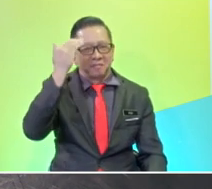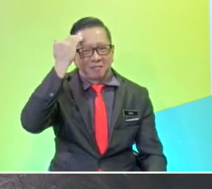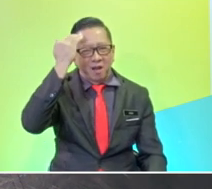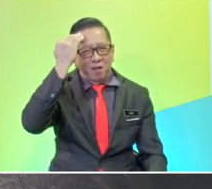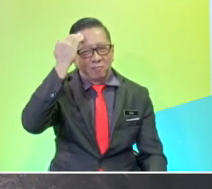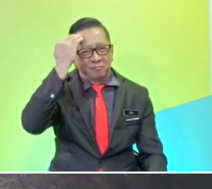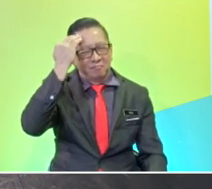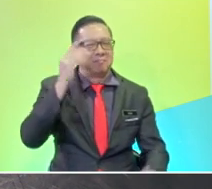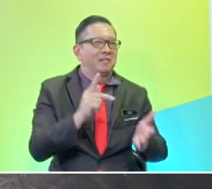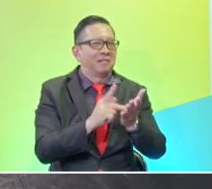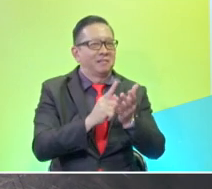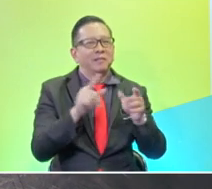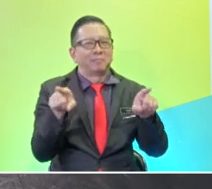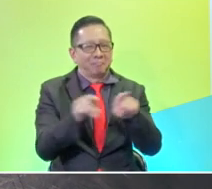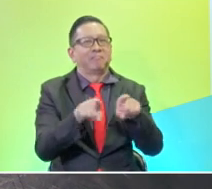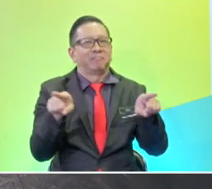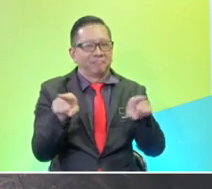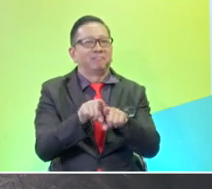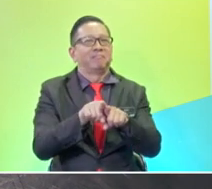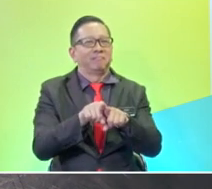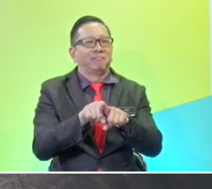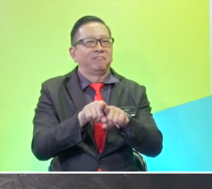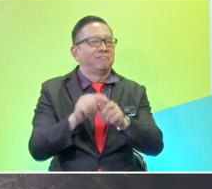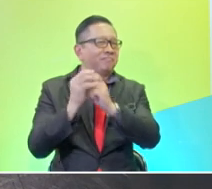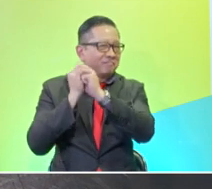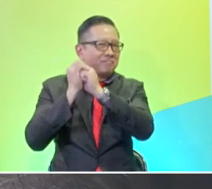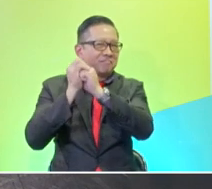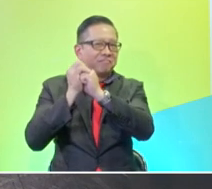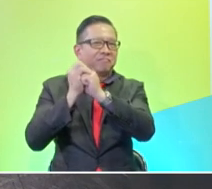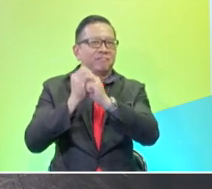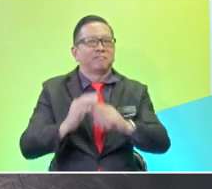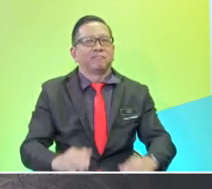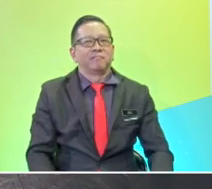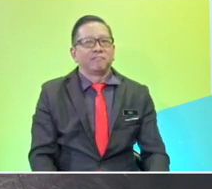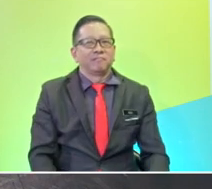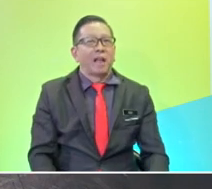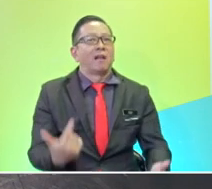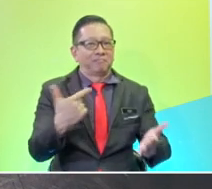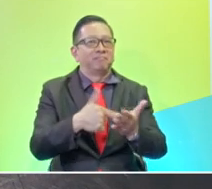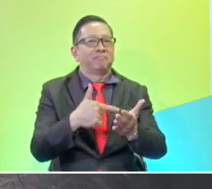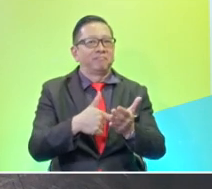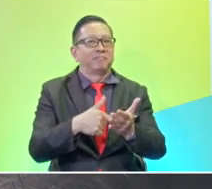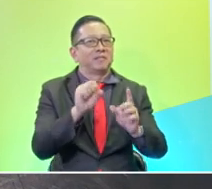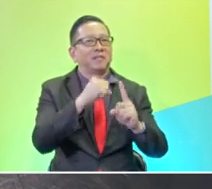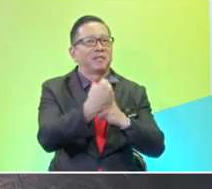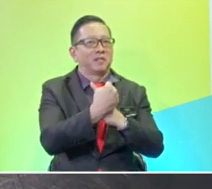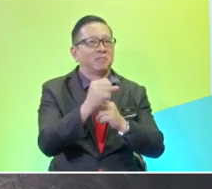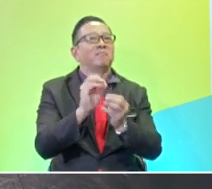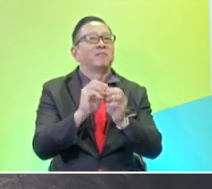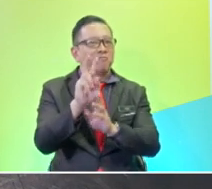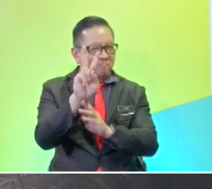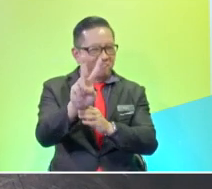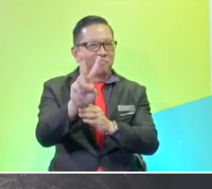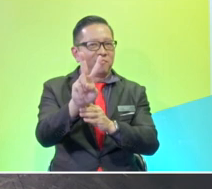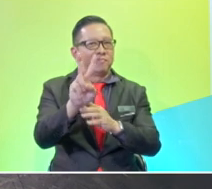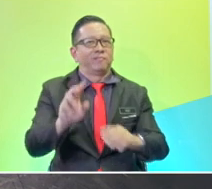jawaban yang sama dan betul tanya Oke tadi lagi nih kita di situasi lagi nih tengok situasi yang